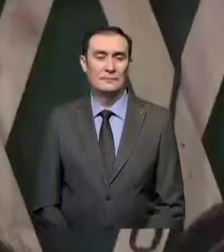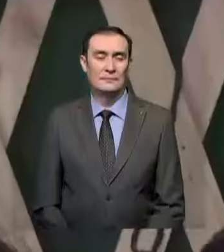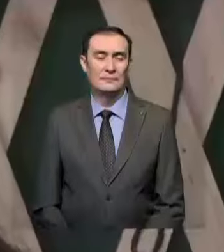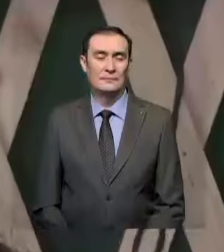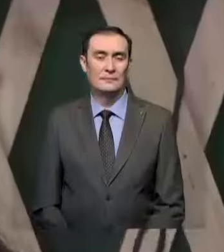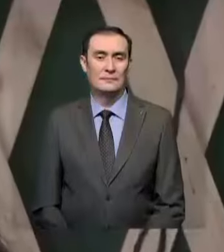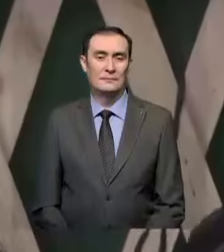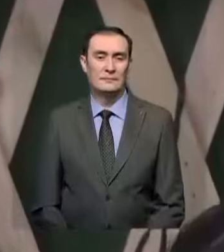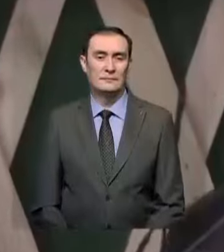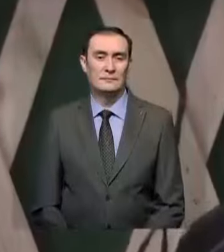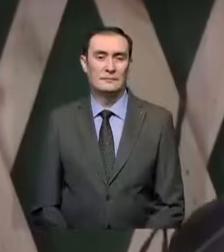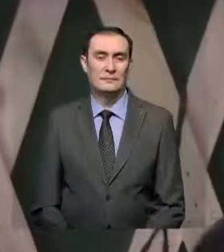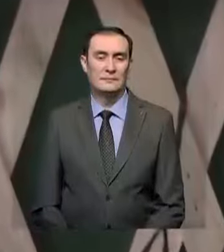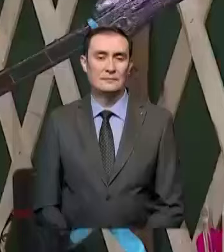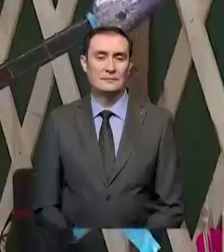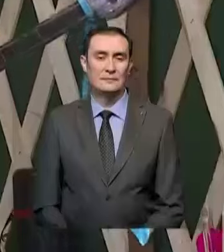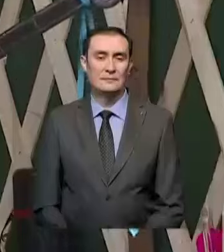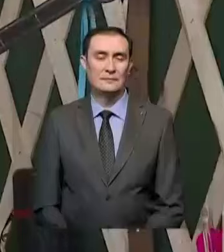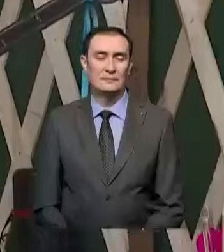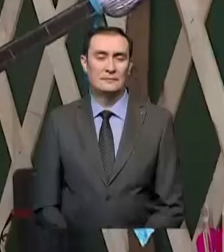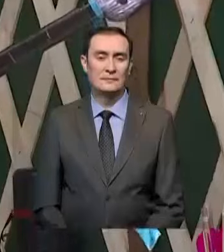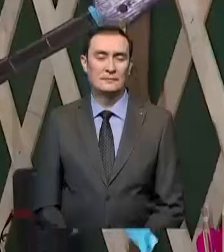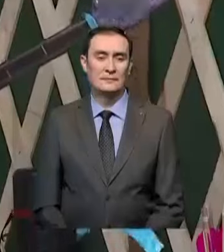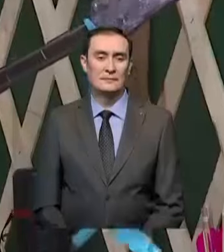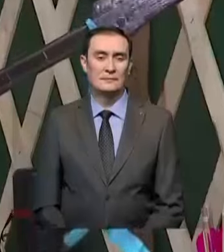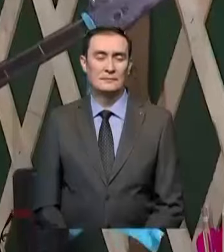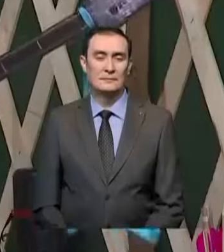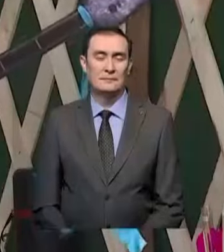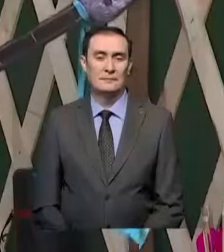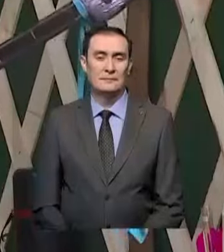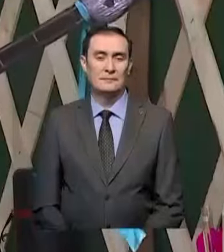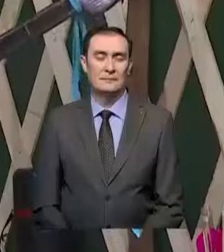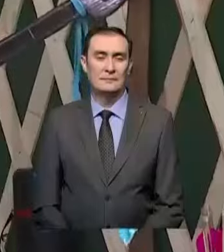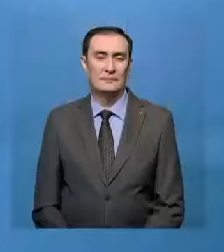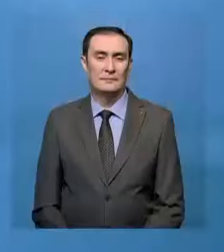Ботагоз Базарбаева, Рустамбек Успанов, 24 КИЗ.